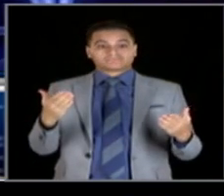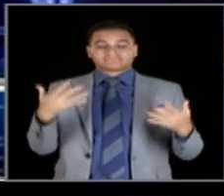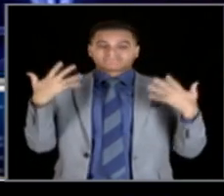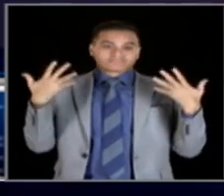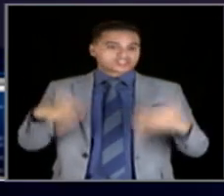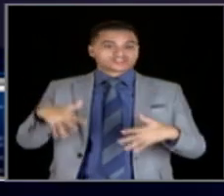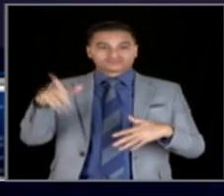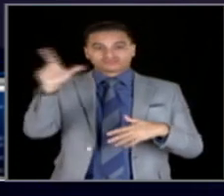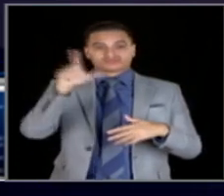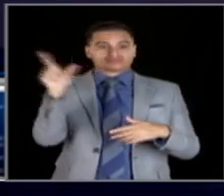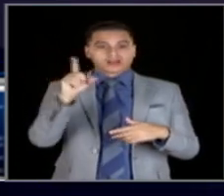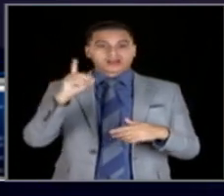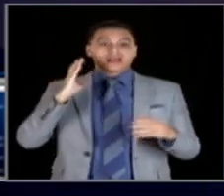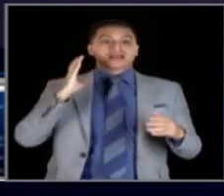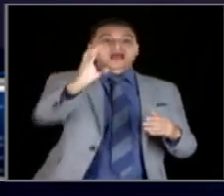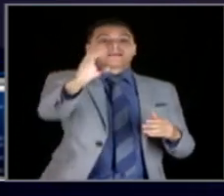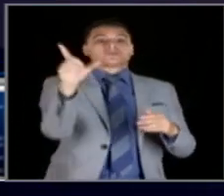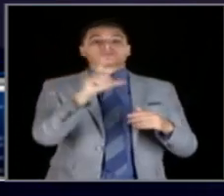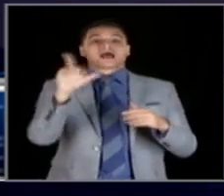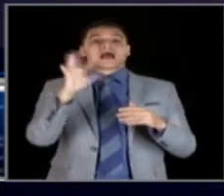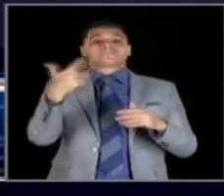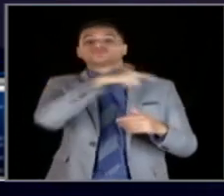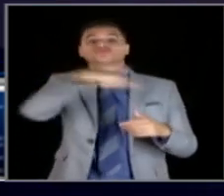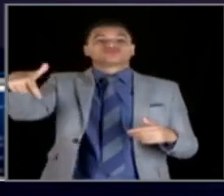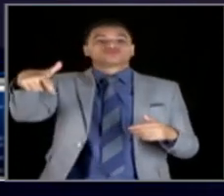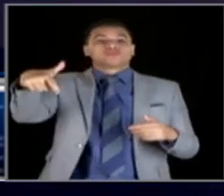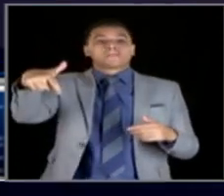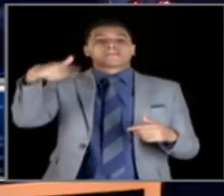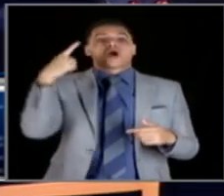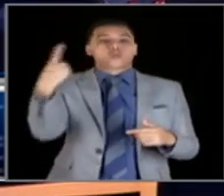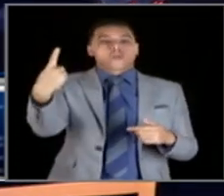لحقتيش. الإجابة الصحيحة 601.